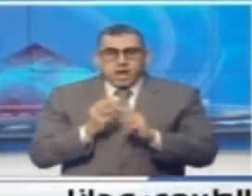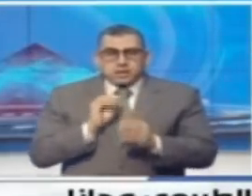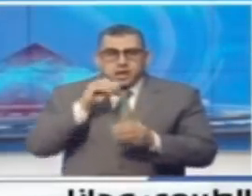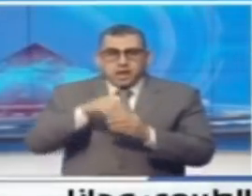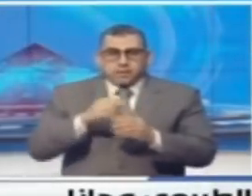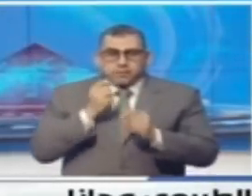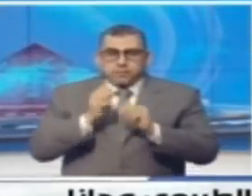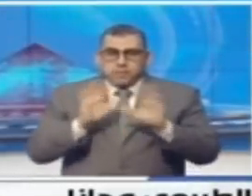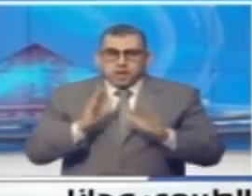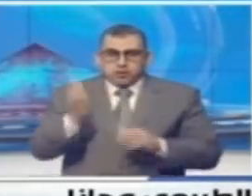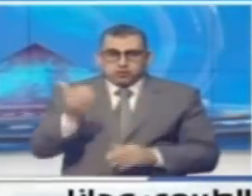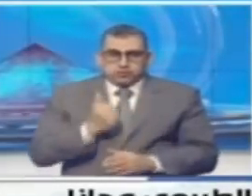الطبيعي مجانا.